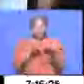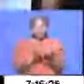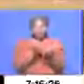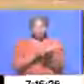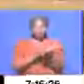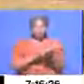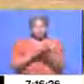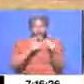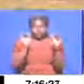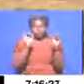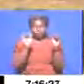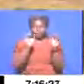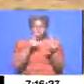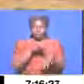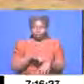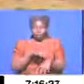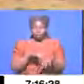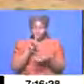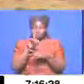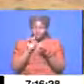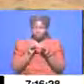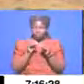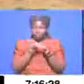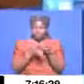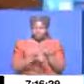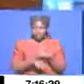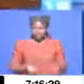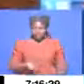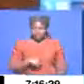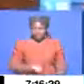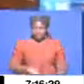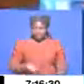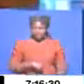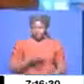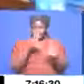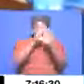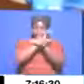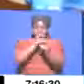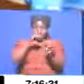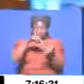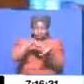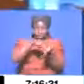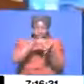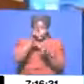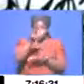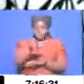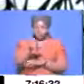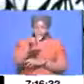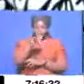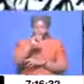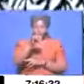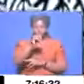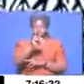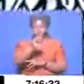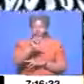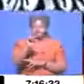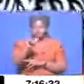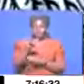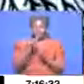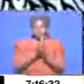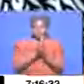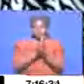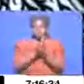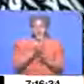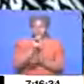Akiongea katika mkutano mmoja huko Malindi, mgombeaji wa urais wa chama cha Safina Jimmy Wanjigi alisema chama hicho kitawasilisha